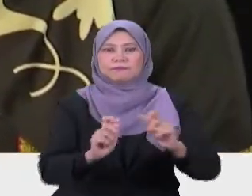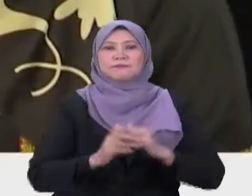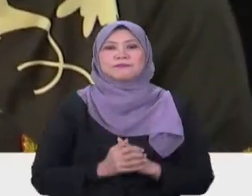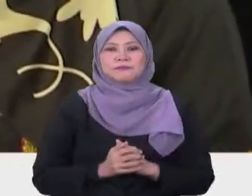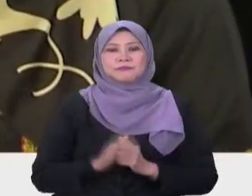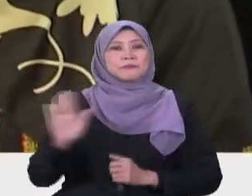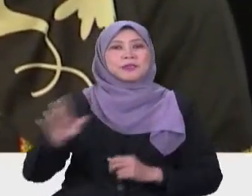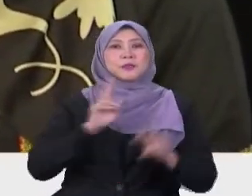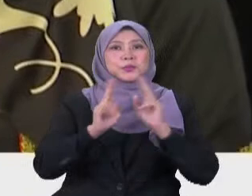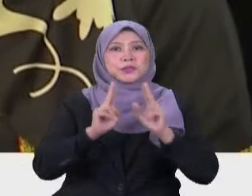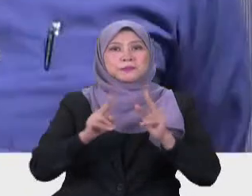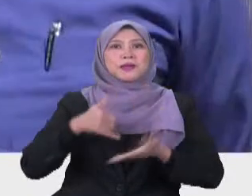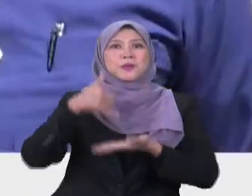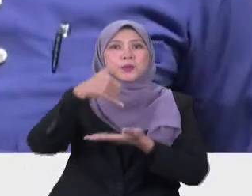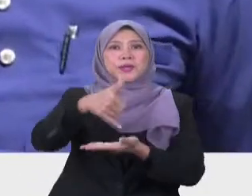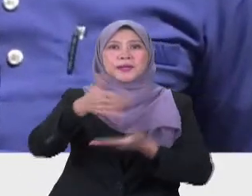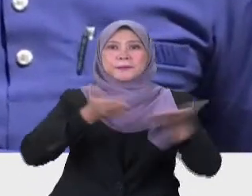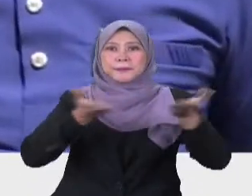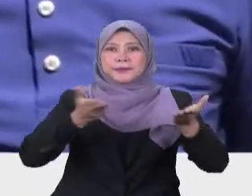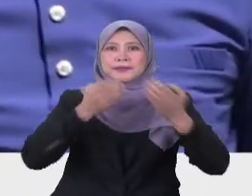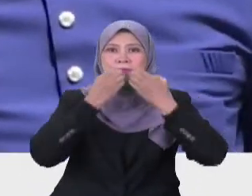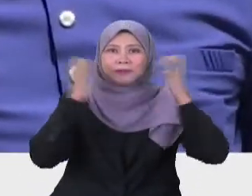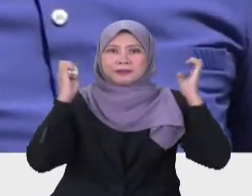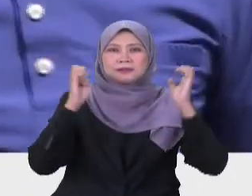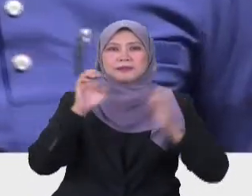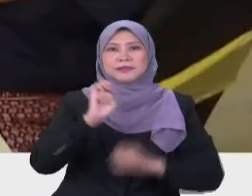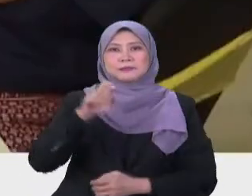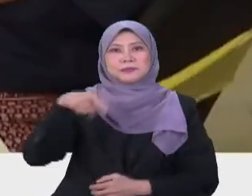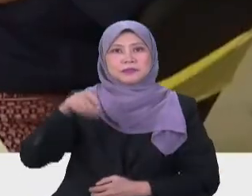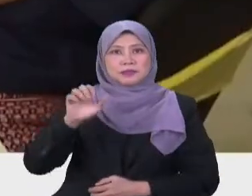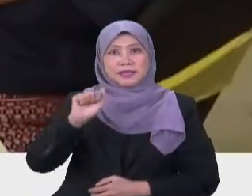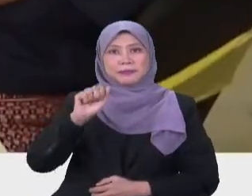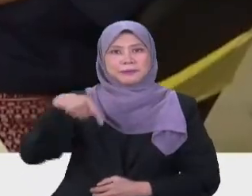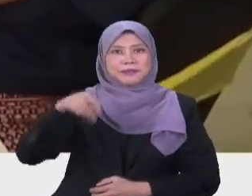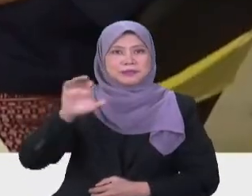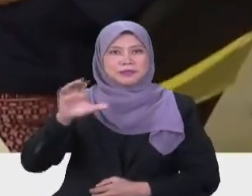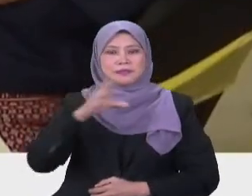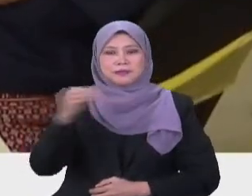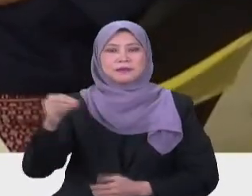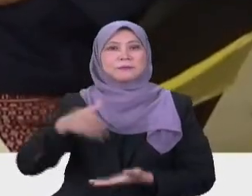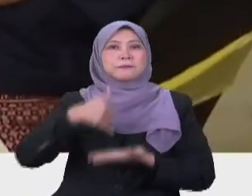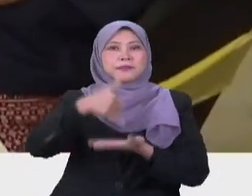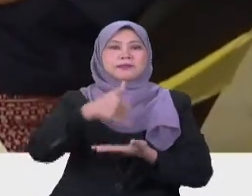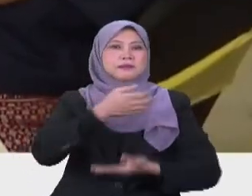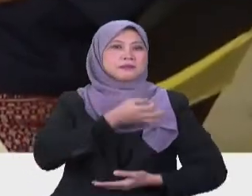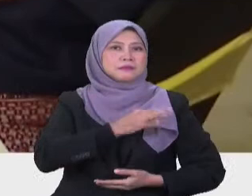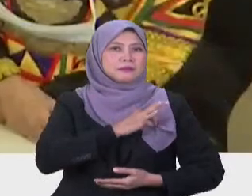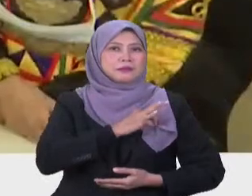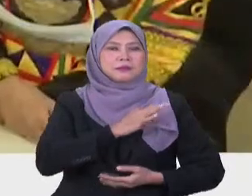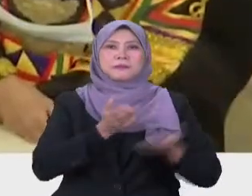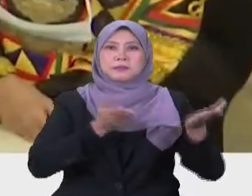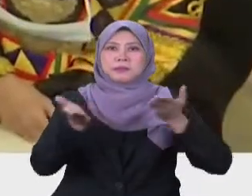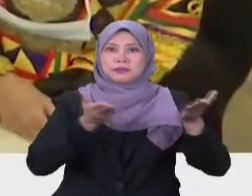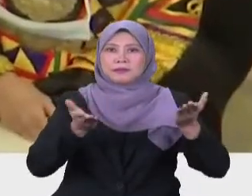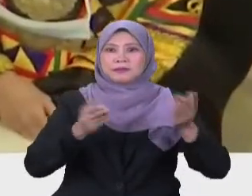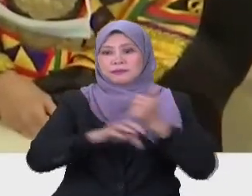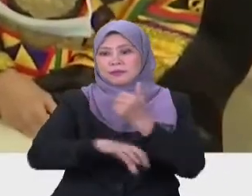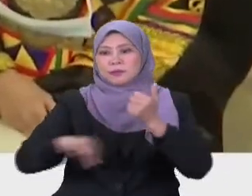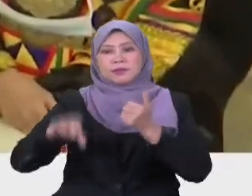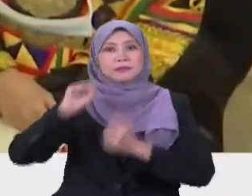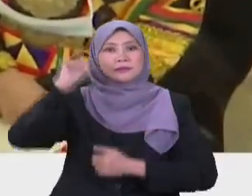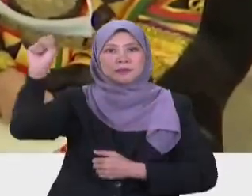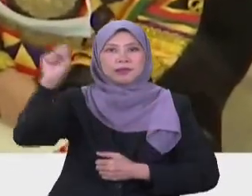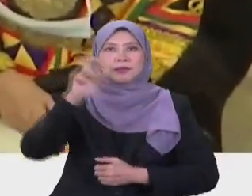berucap Sempena Majlis Anugerah perkhidmatan Cemerlang epc dan Vina primatan dan pekerti terbilang Windows cawangan Sabah